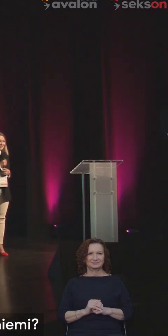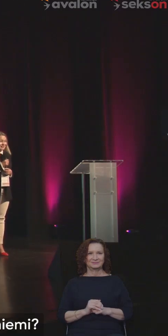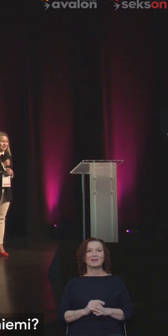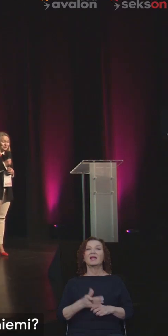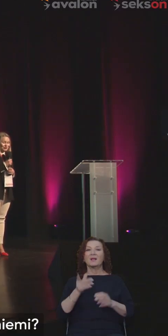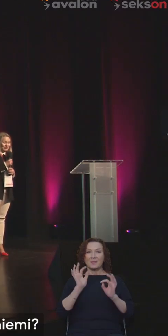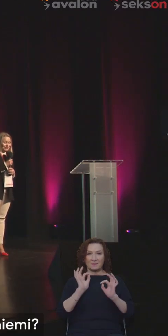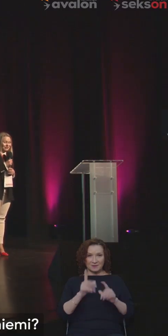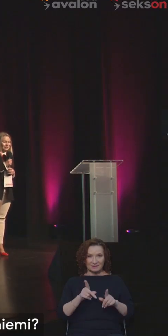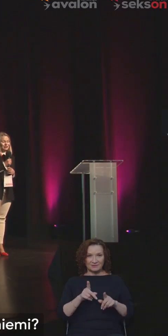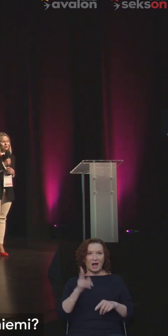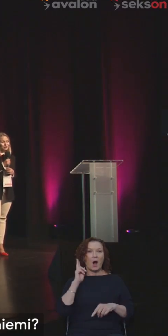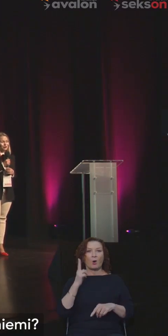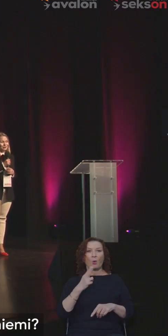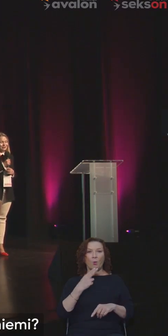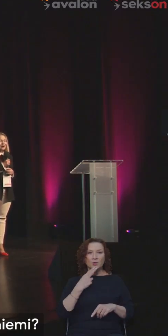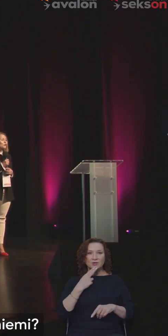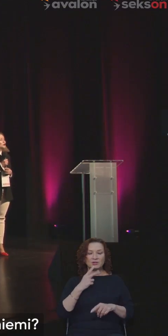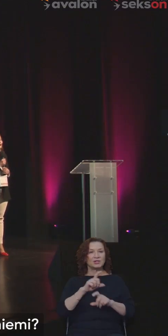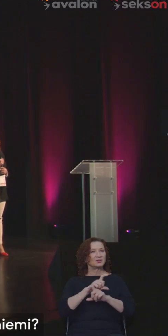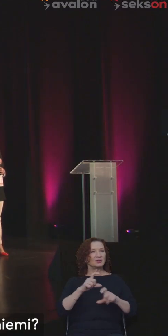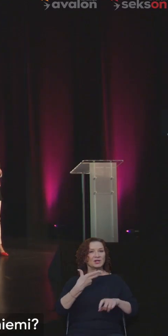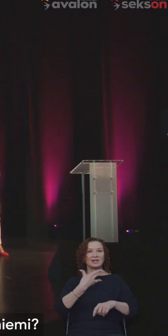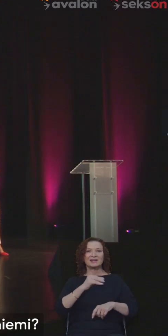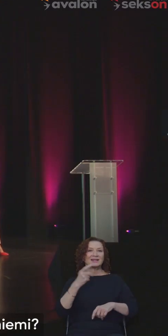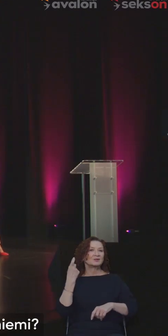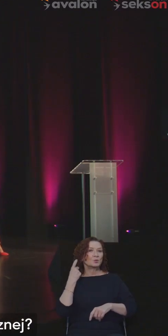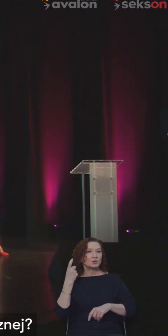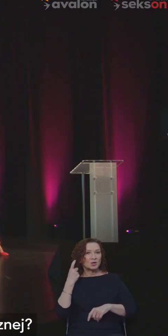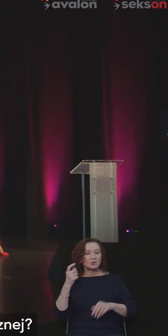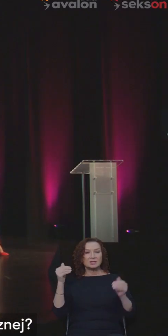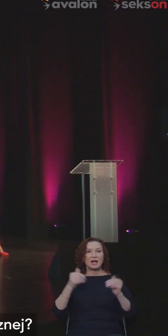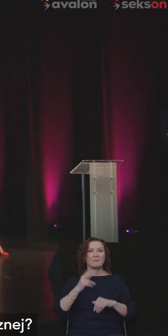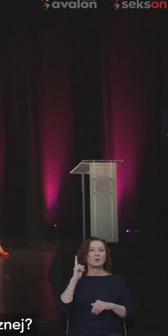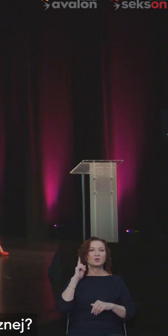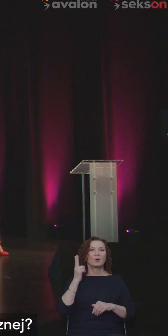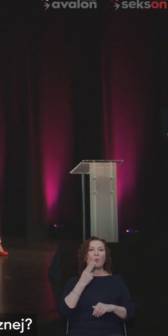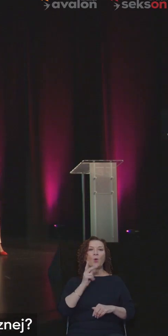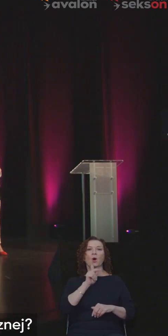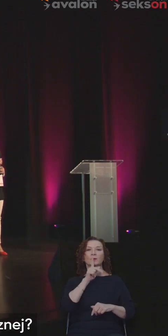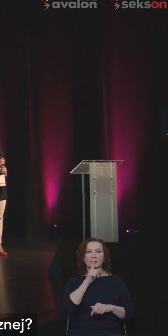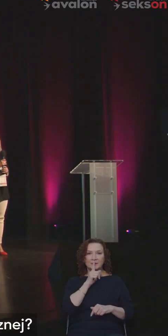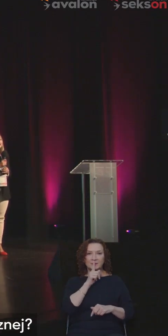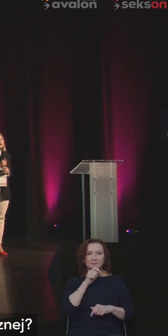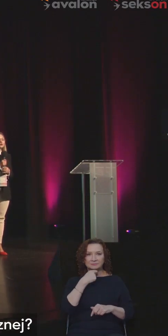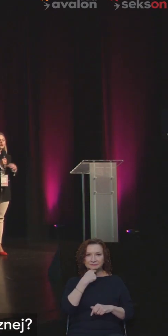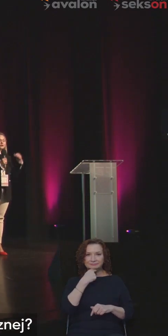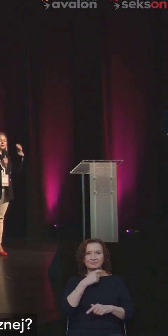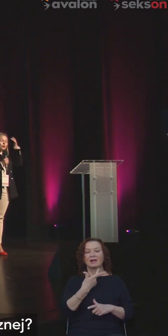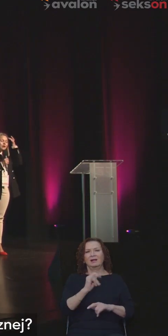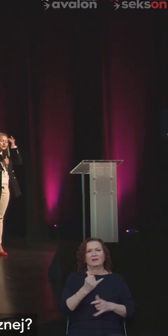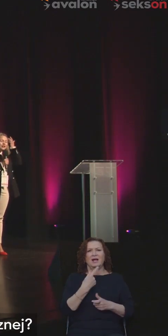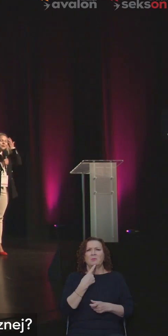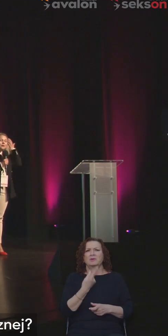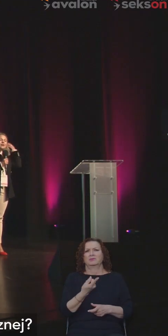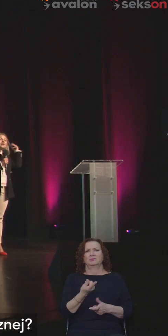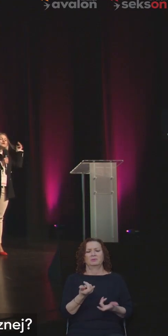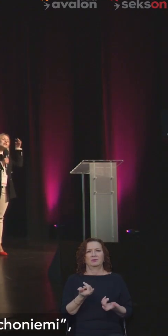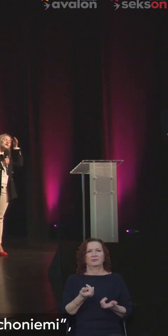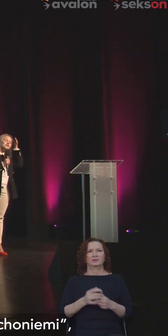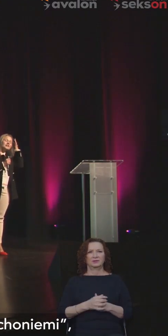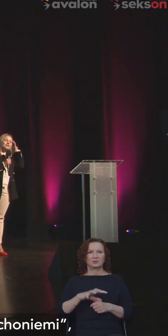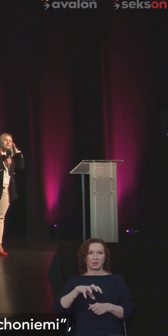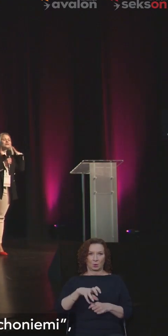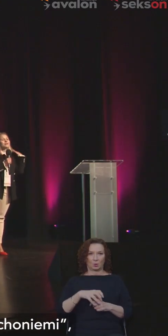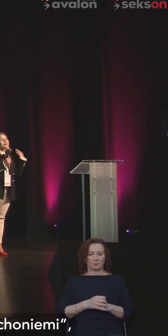No właśnie, głusi czy niesłyszący, a może głuchoniemi? Jak powinniśmy się zwracać do tej grupy społecznej?